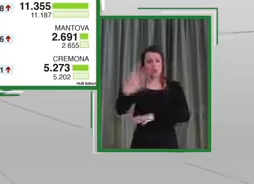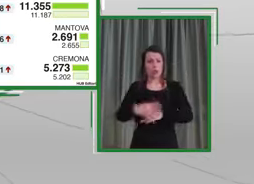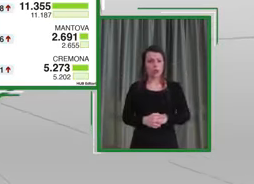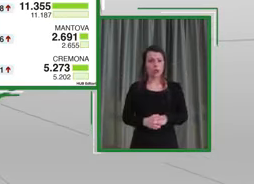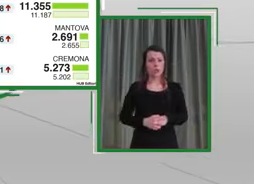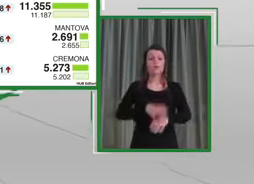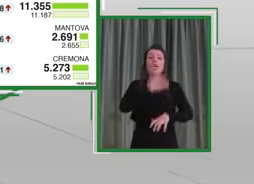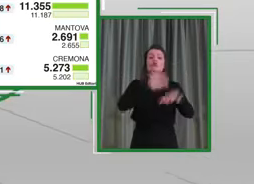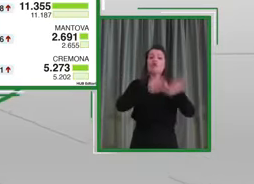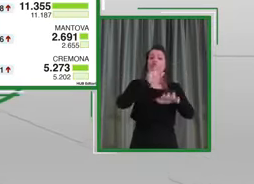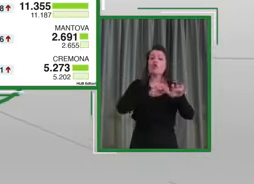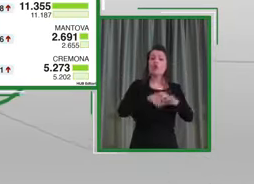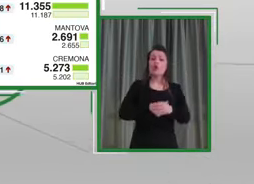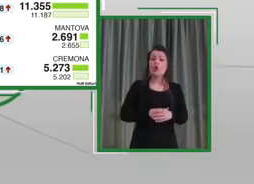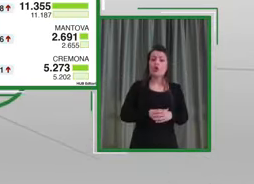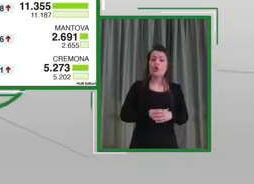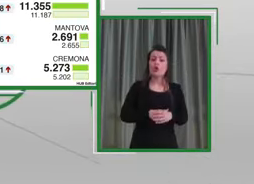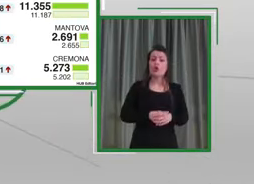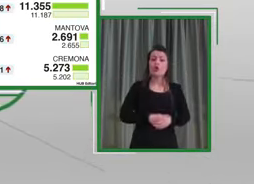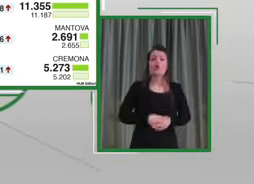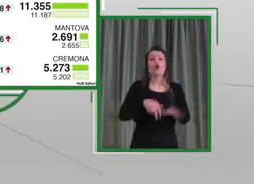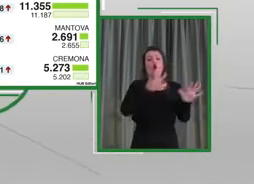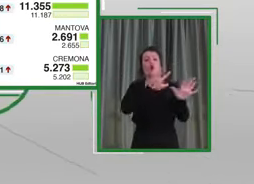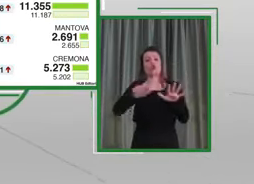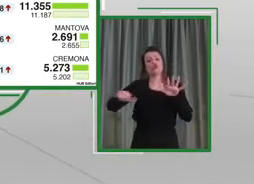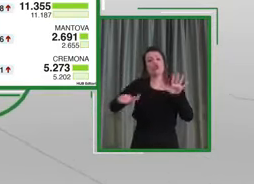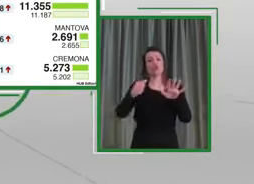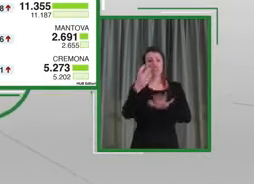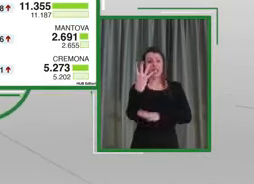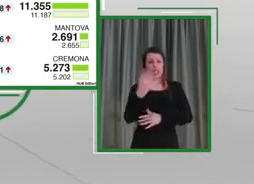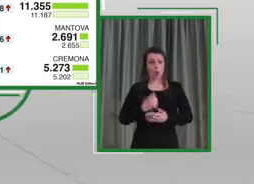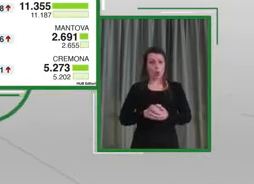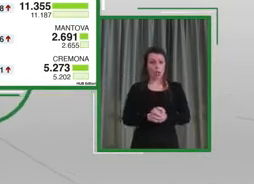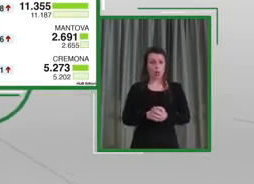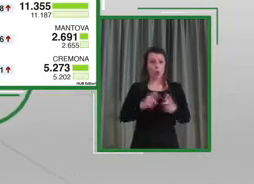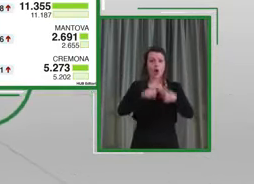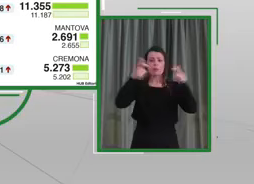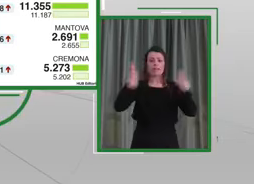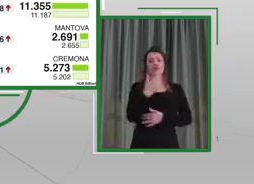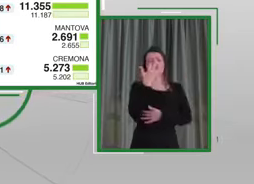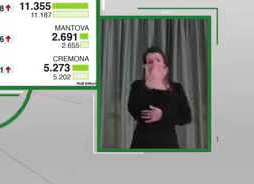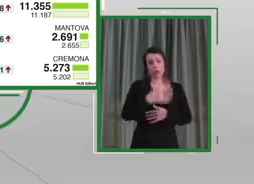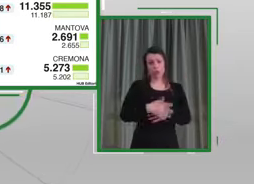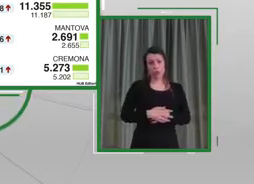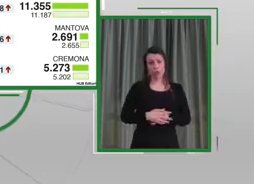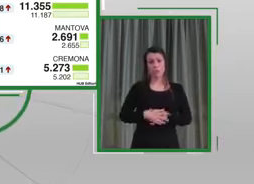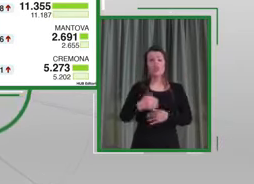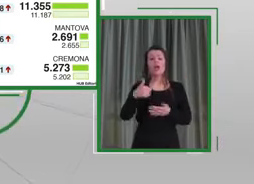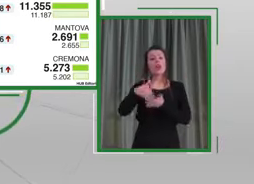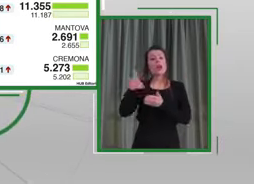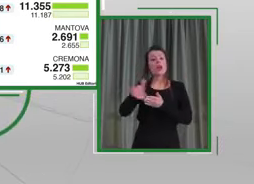sondrio 864 più 5 lecco